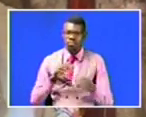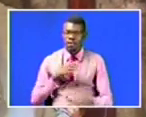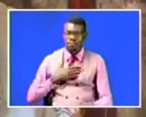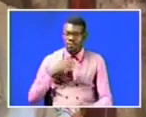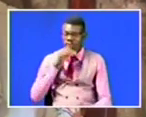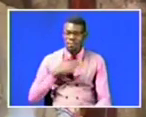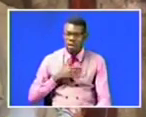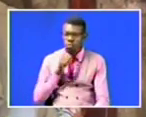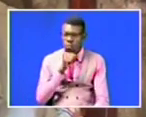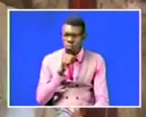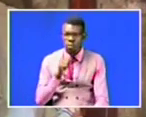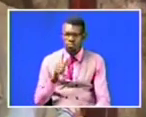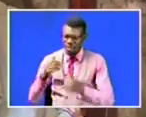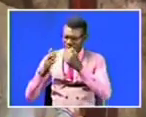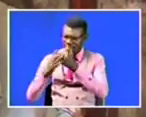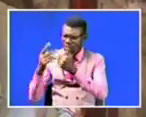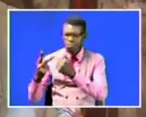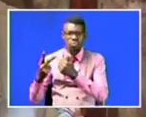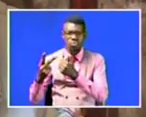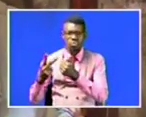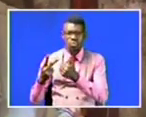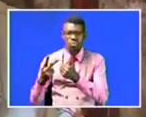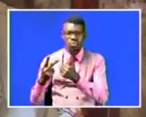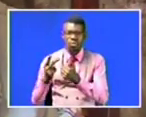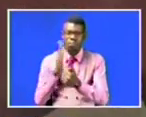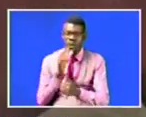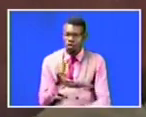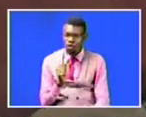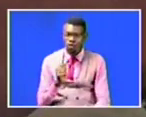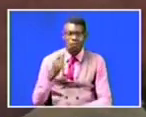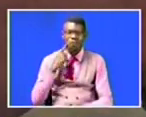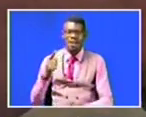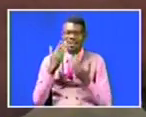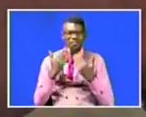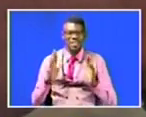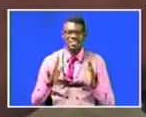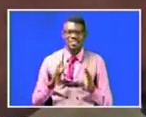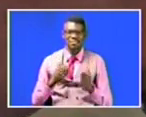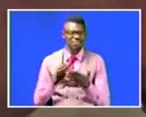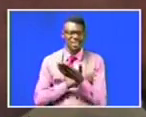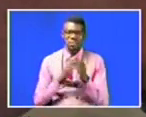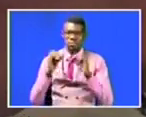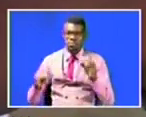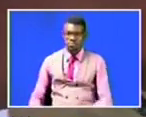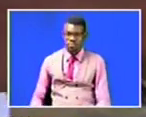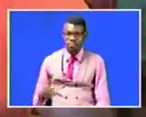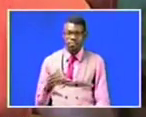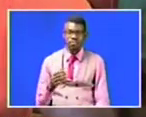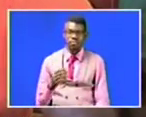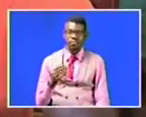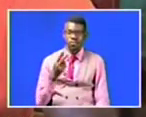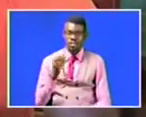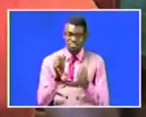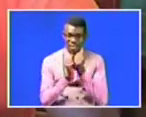alifika. Babu yangu ameenda paka 92, nyanyangu amefika 100. In May 2019, scientists investigating a